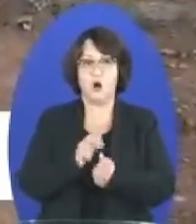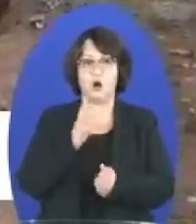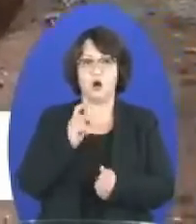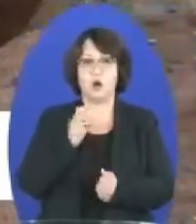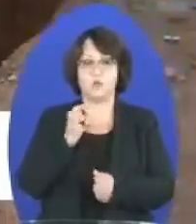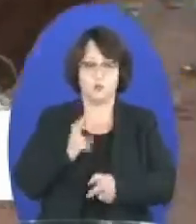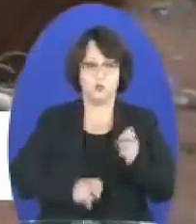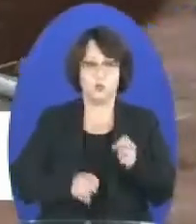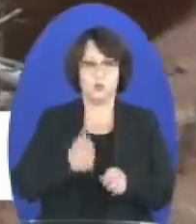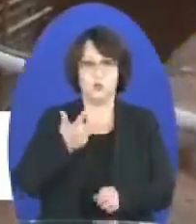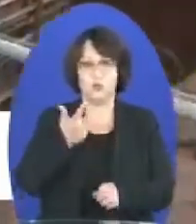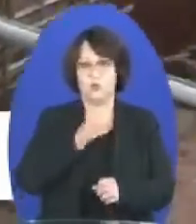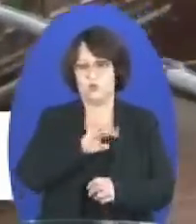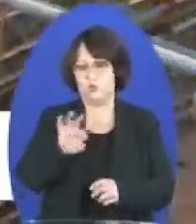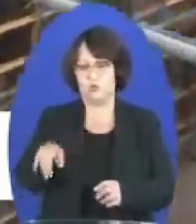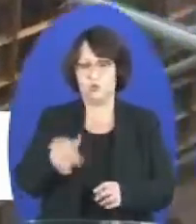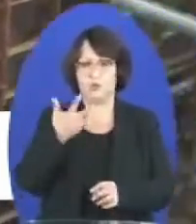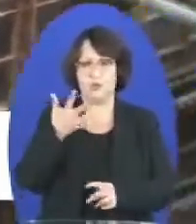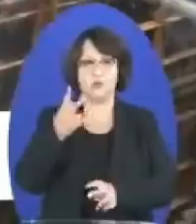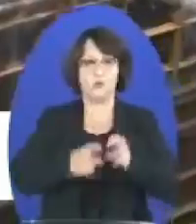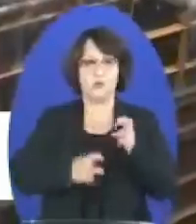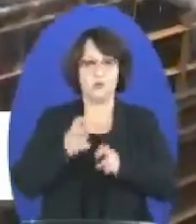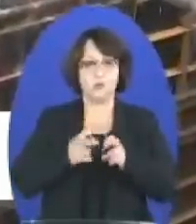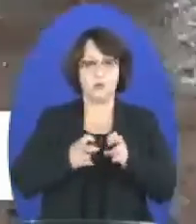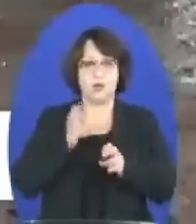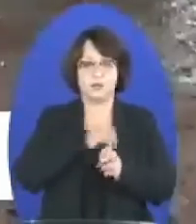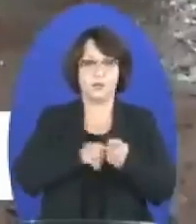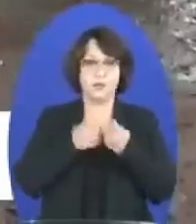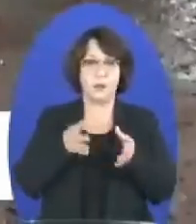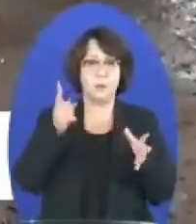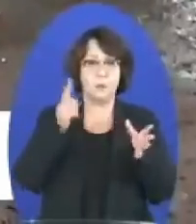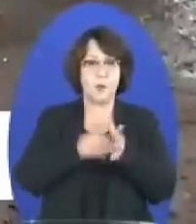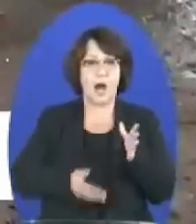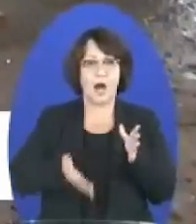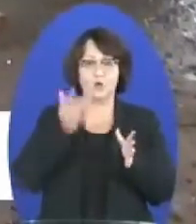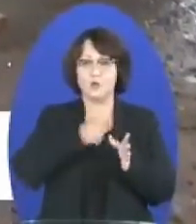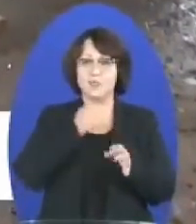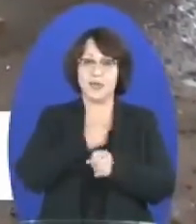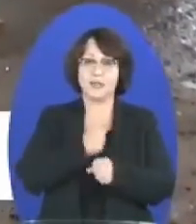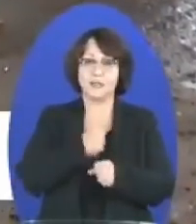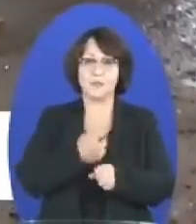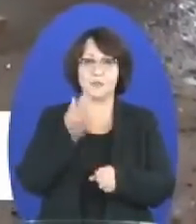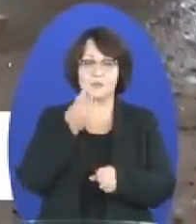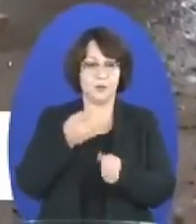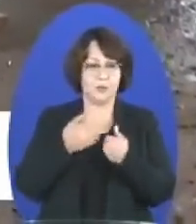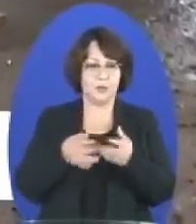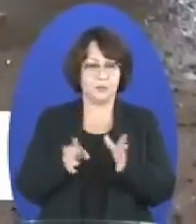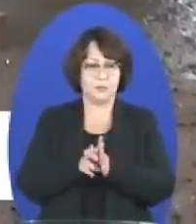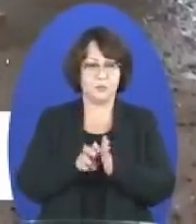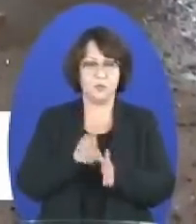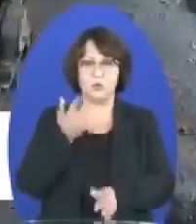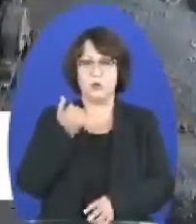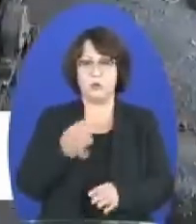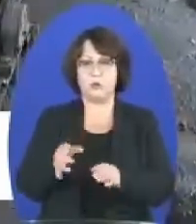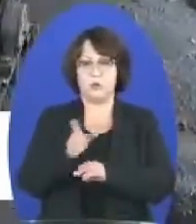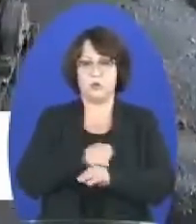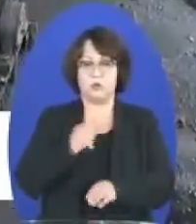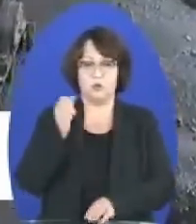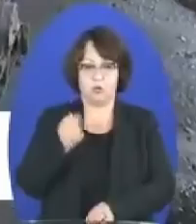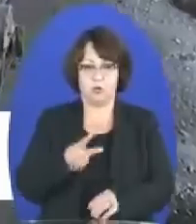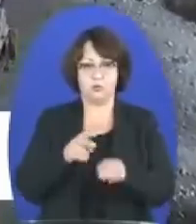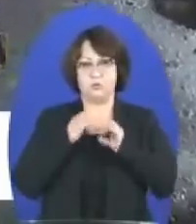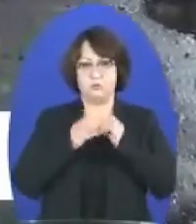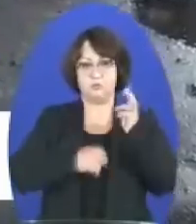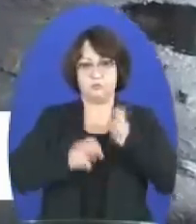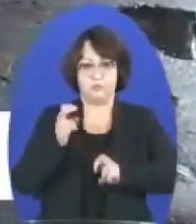үйлдвэргээд нийтдээ 3 төрлийн 5 үйлдвэр ашиглалтанд орно. Мөн 1000 гаруй хүн ажлын байртай болох боломжтой юм. Улаанбаатар хотын 2 дахь шахмал